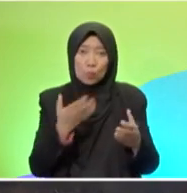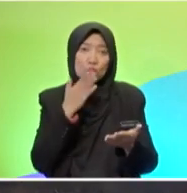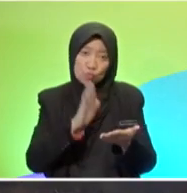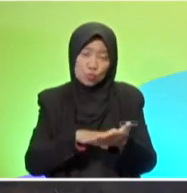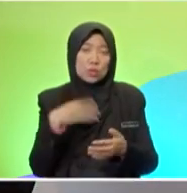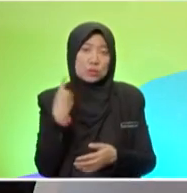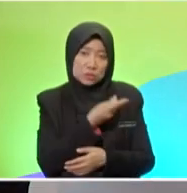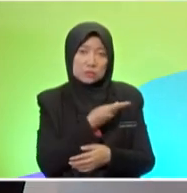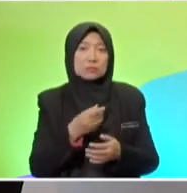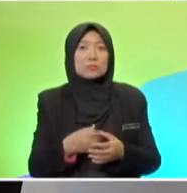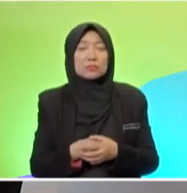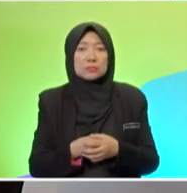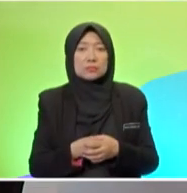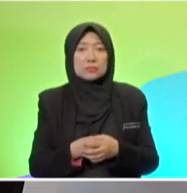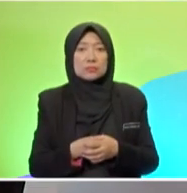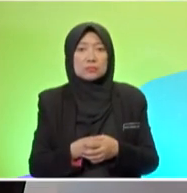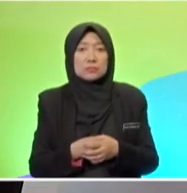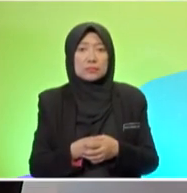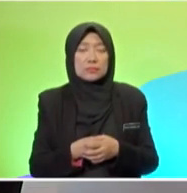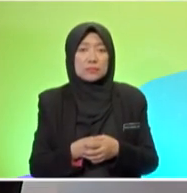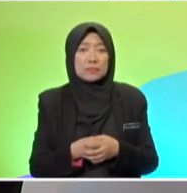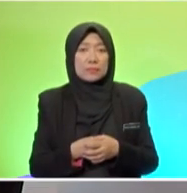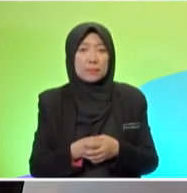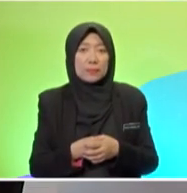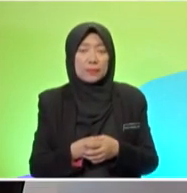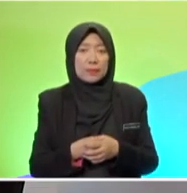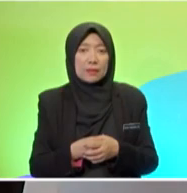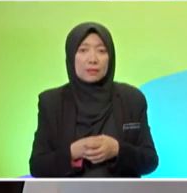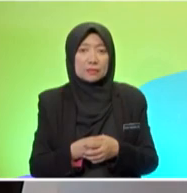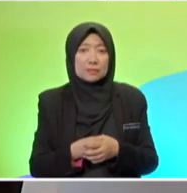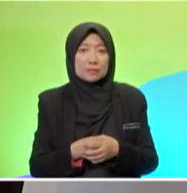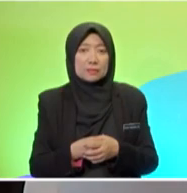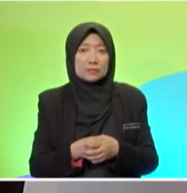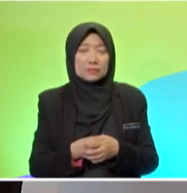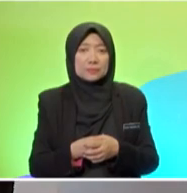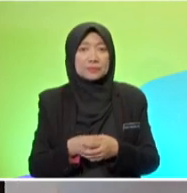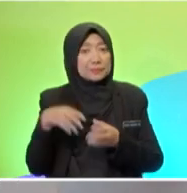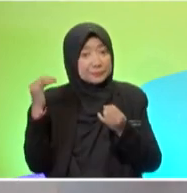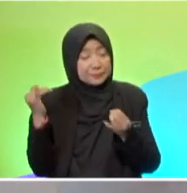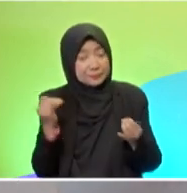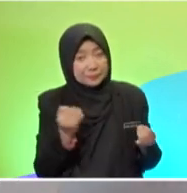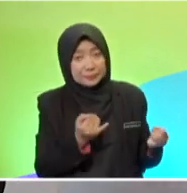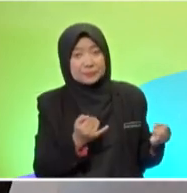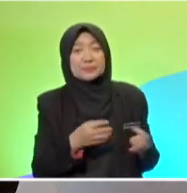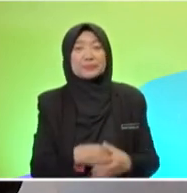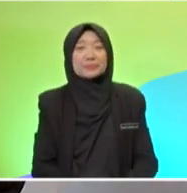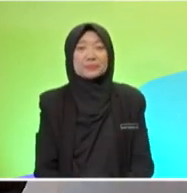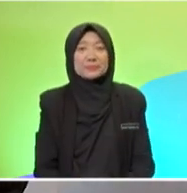oke seterusnya gitulah tengok pula hmm siapa lagi oke silakan kaizakwan